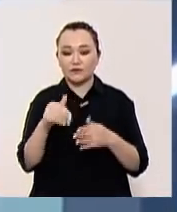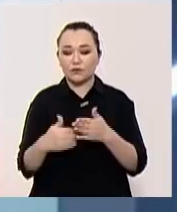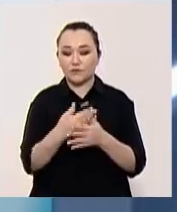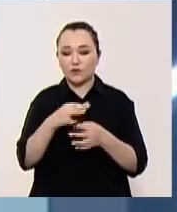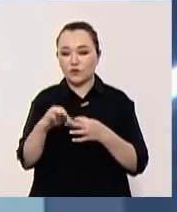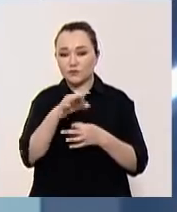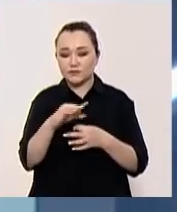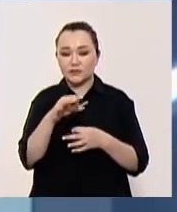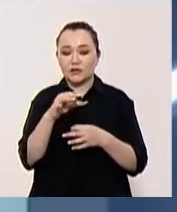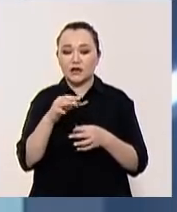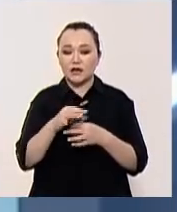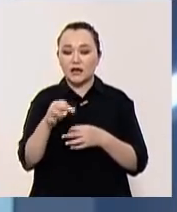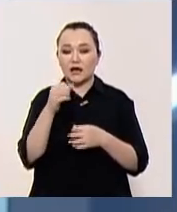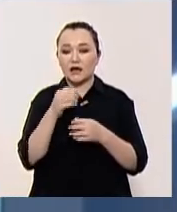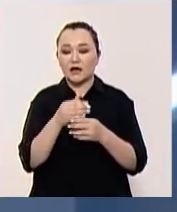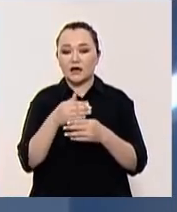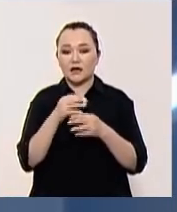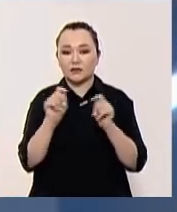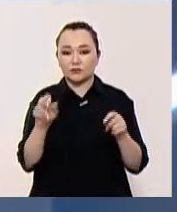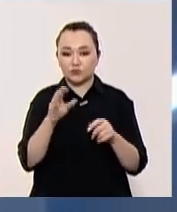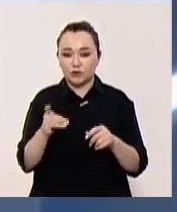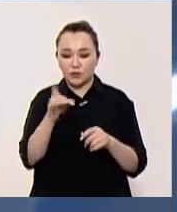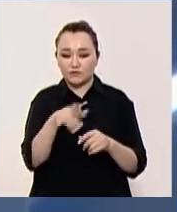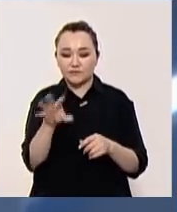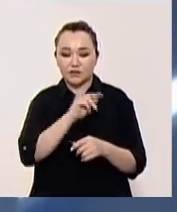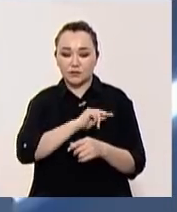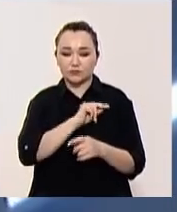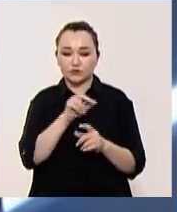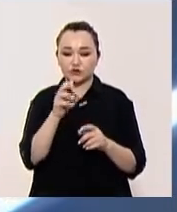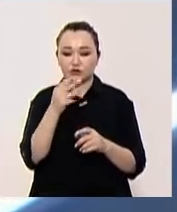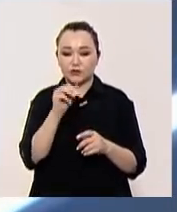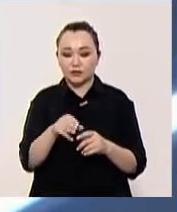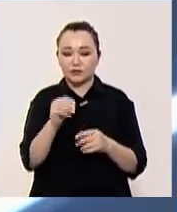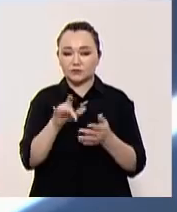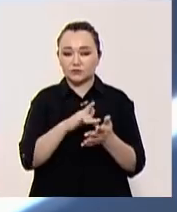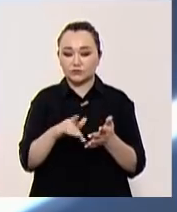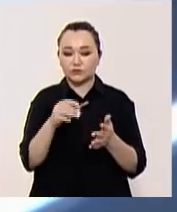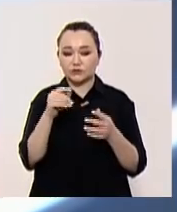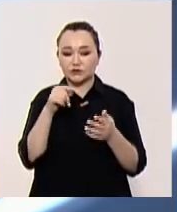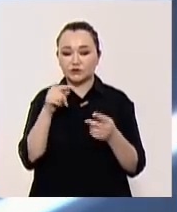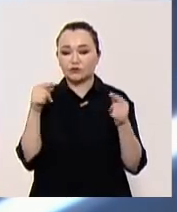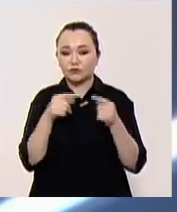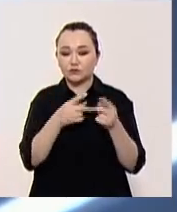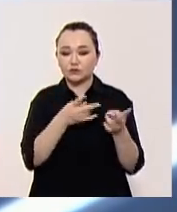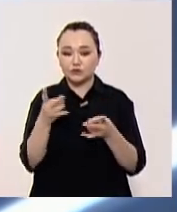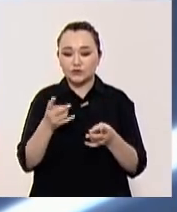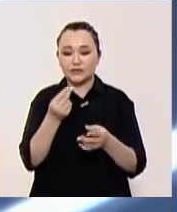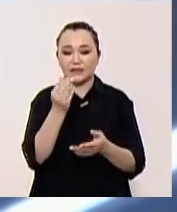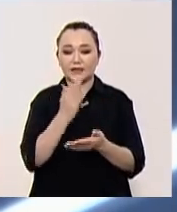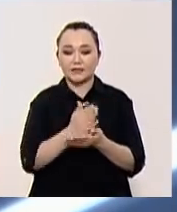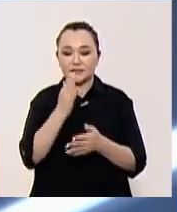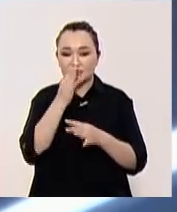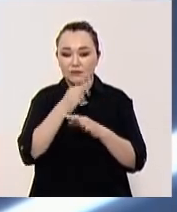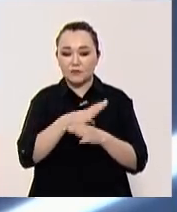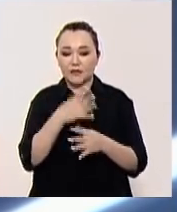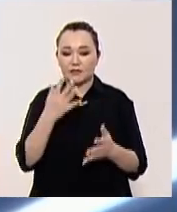облысқа, облыс аясында ашылатын бірнеше ауданға, қызметкерлердің штатына бюджетке тиісті қаражат бар деді. Алайда